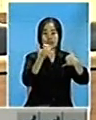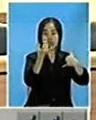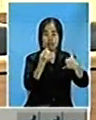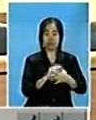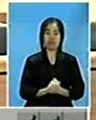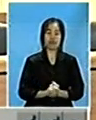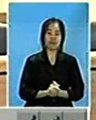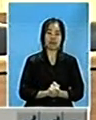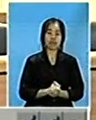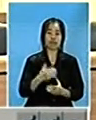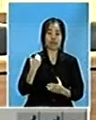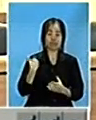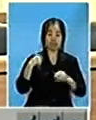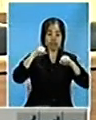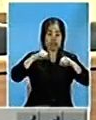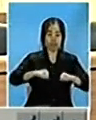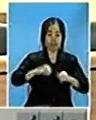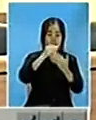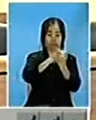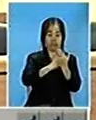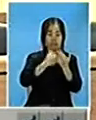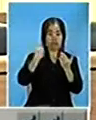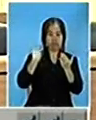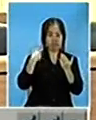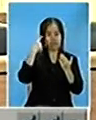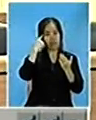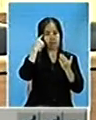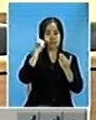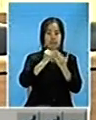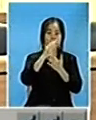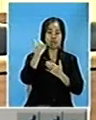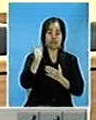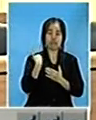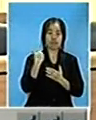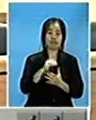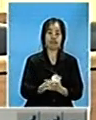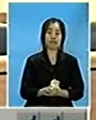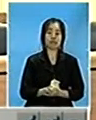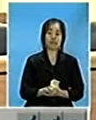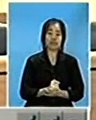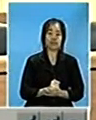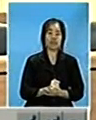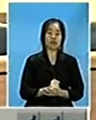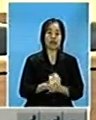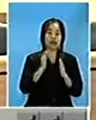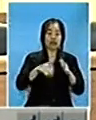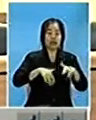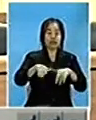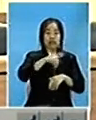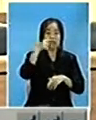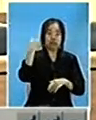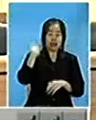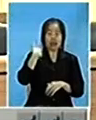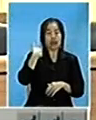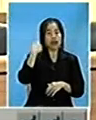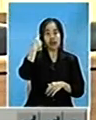ะครับคำวินิจฉัยบางเรื่องซึ่งไม่น่าจะเกิดขึ้นนะครับ เป็นที่วิพากษ์วิจารณ์ทั้งคนไทยทั้งประเท